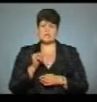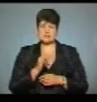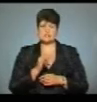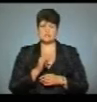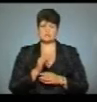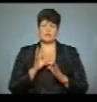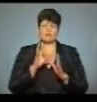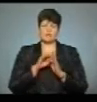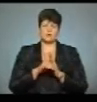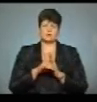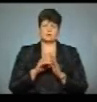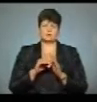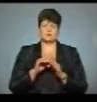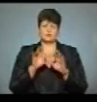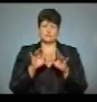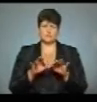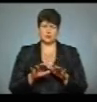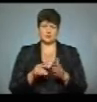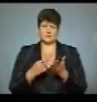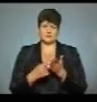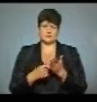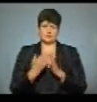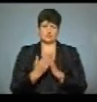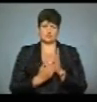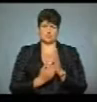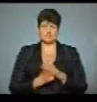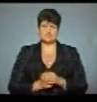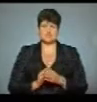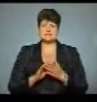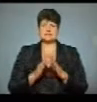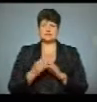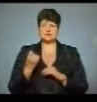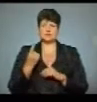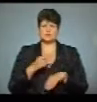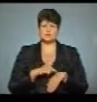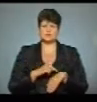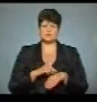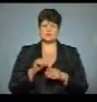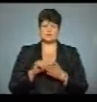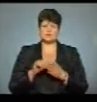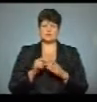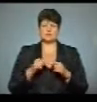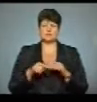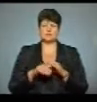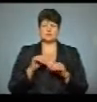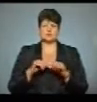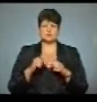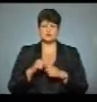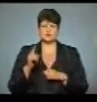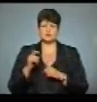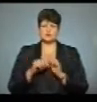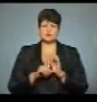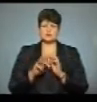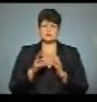їх в систему і підтверджуємо протоколи. Станом на 11 годину члени окружної виборчої комісії номер